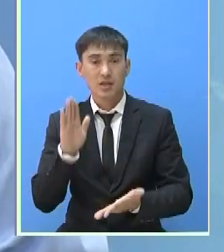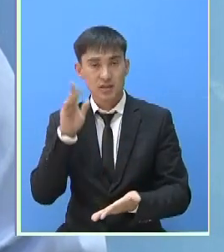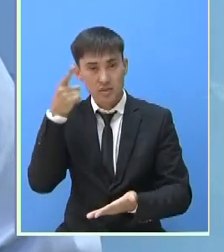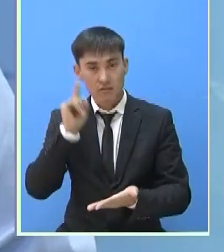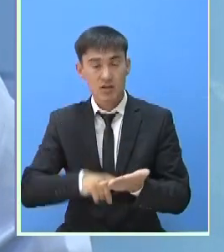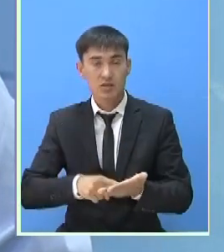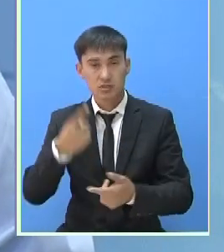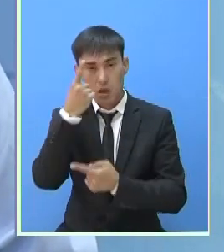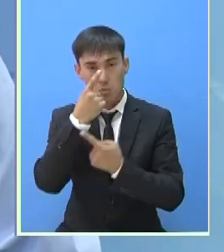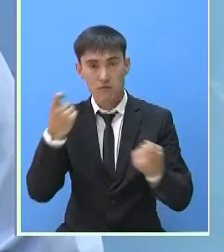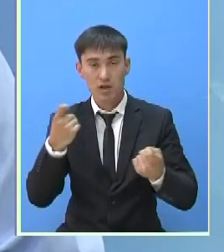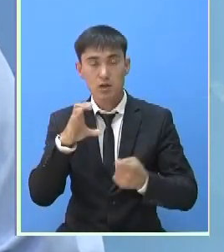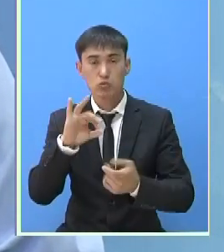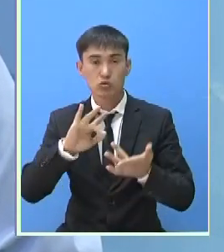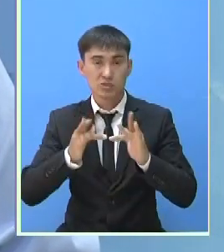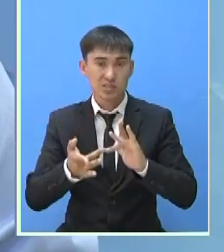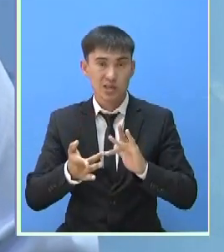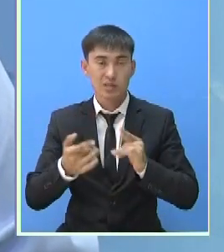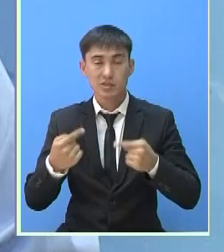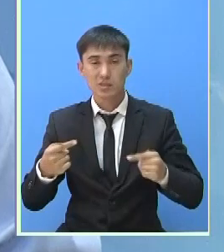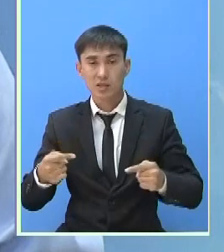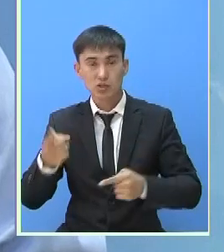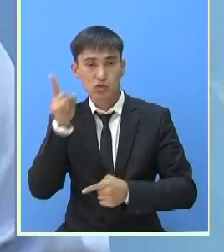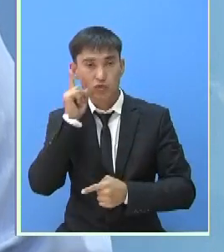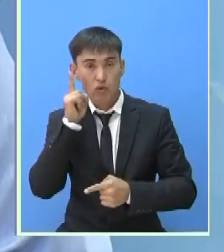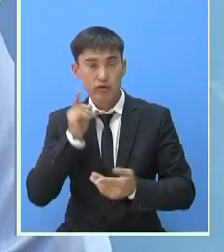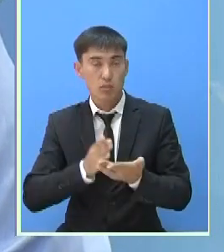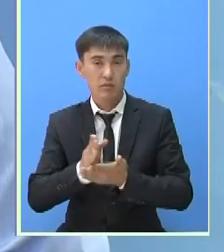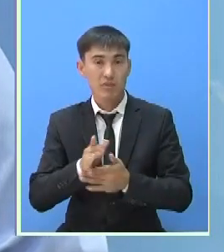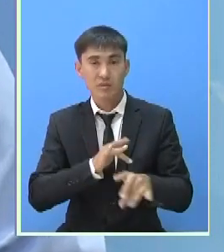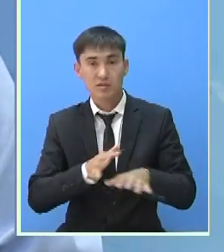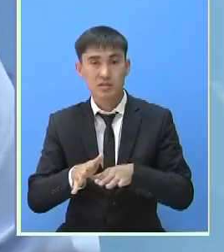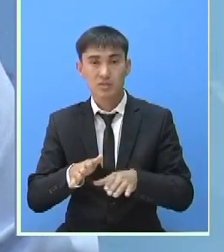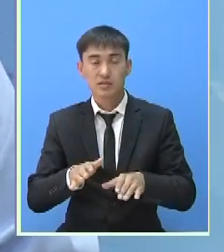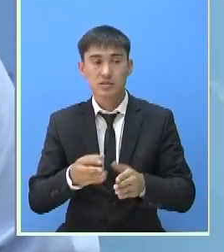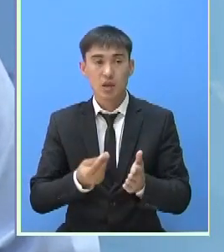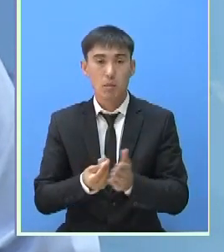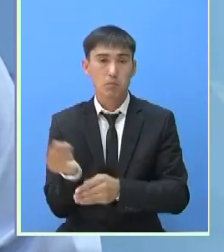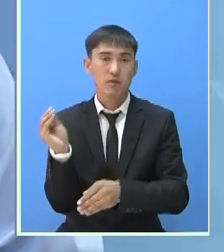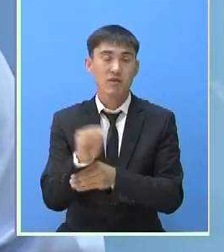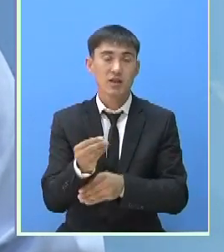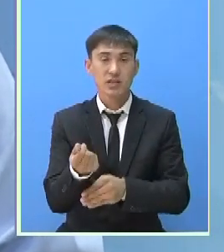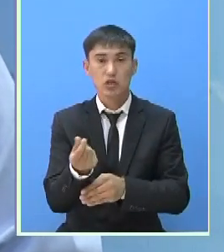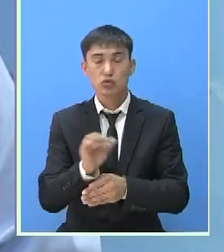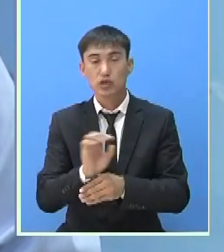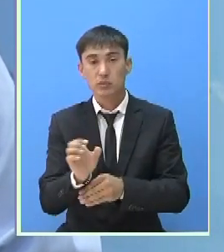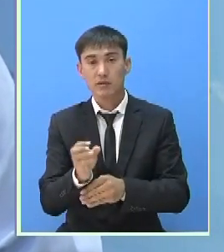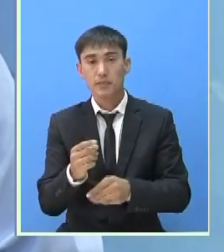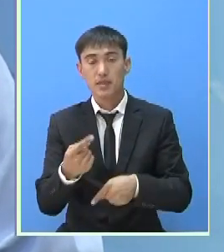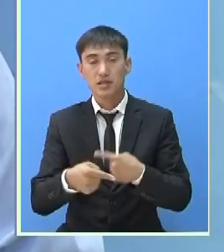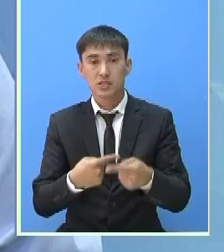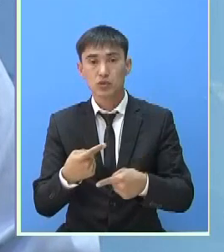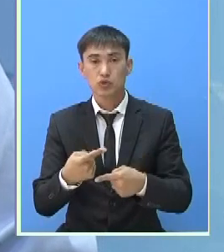же объявлениям в социальных сетях, звонят, направляют денежные средства. В последующем